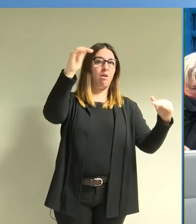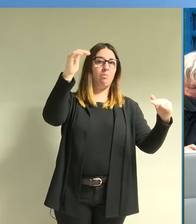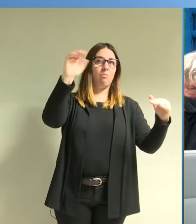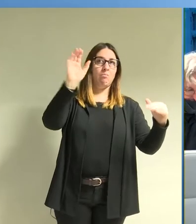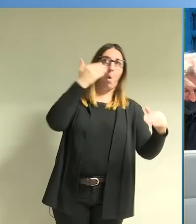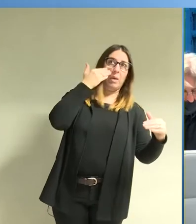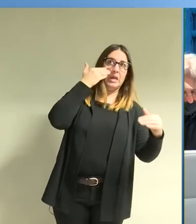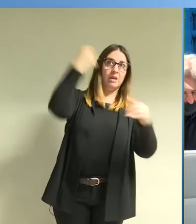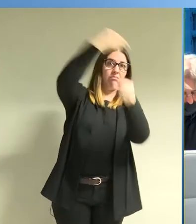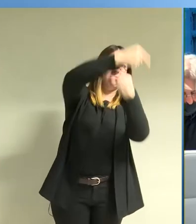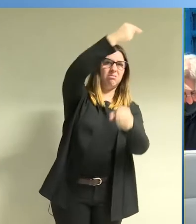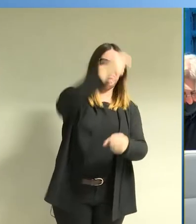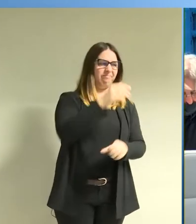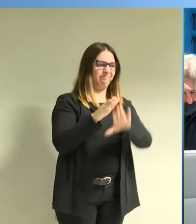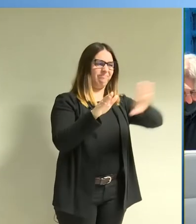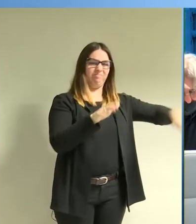qu'on leur donne